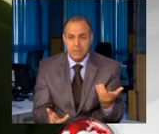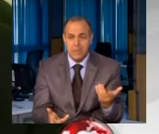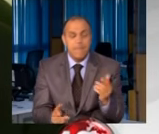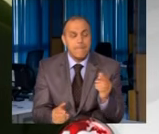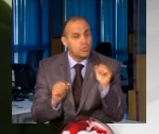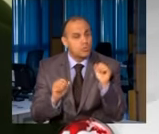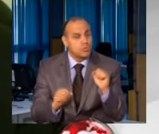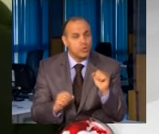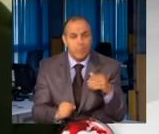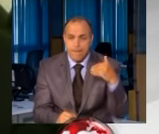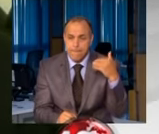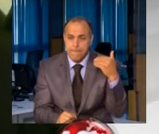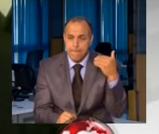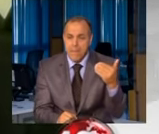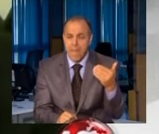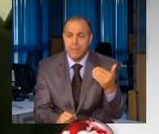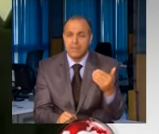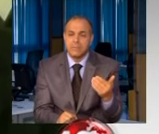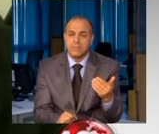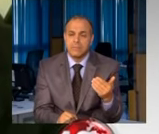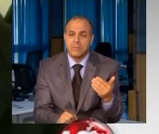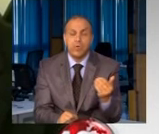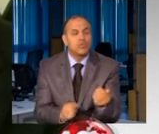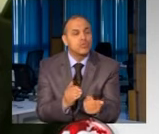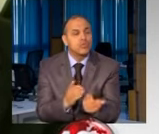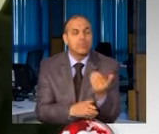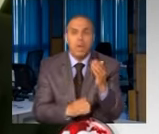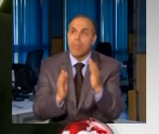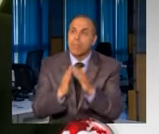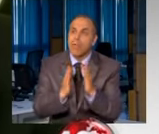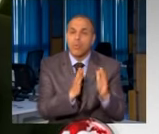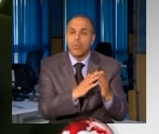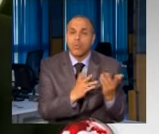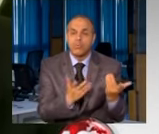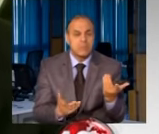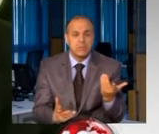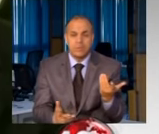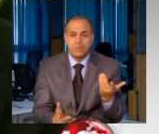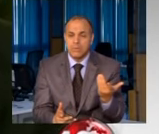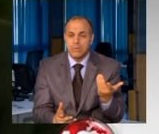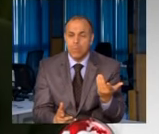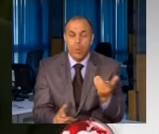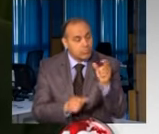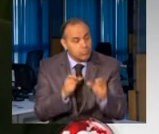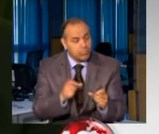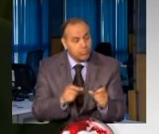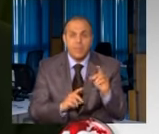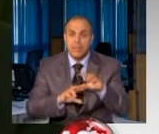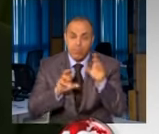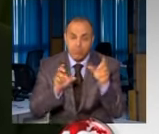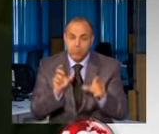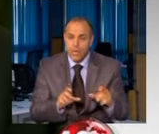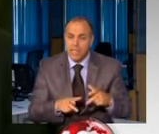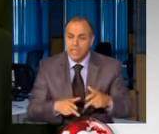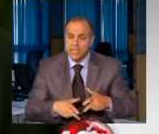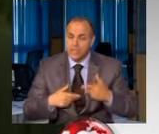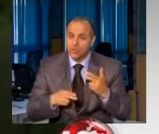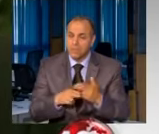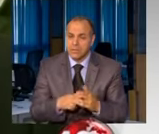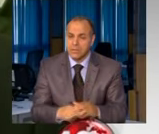تجم تواكب التطور العمراني والتطور البشري والديموغرافي اللي تعيشه